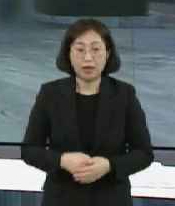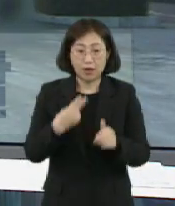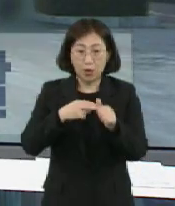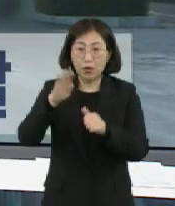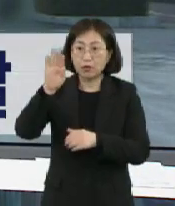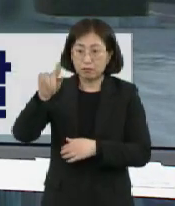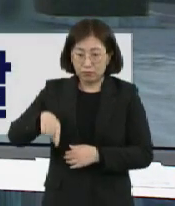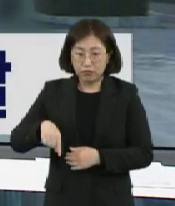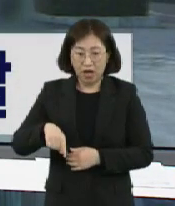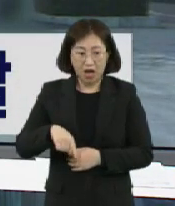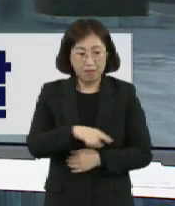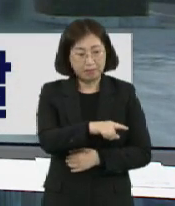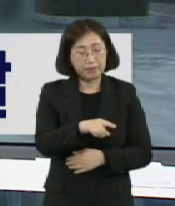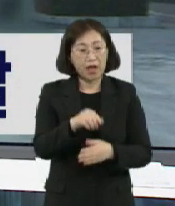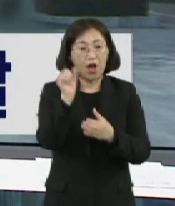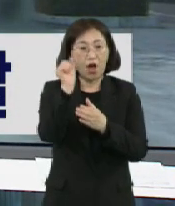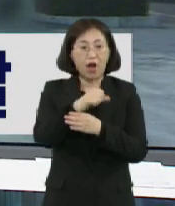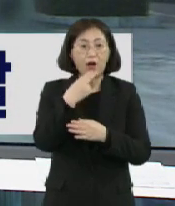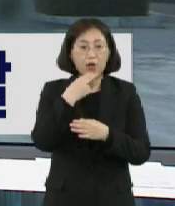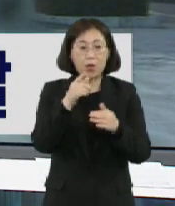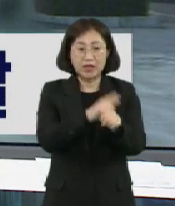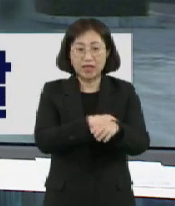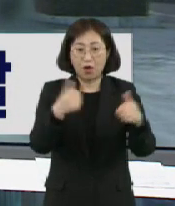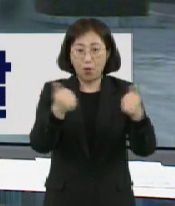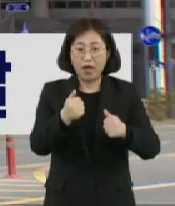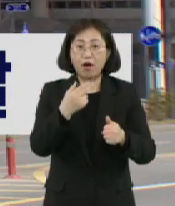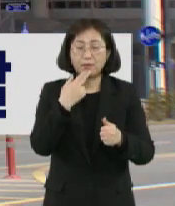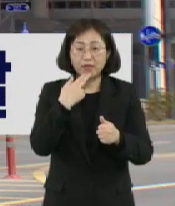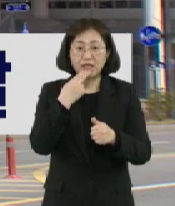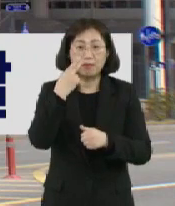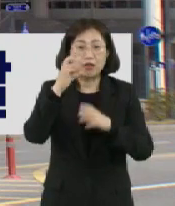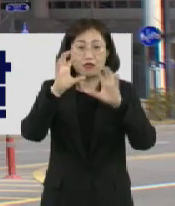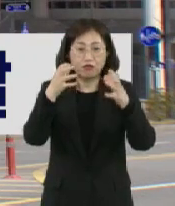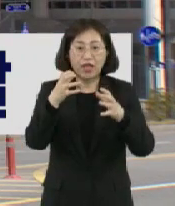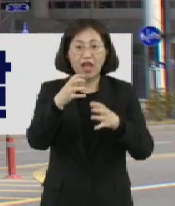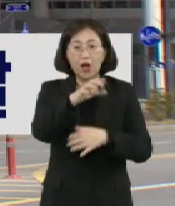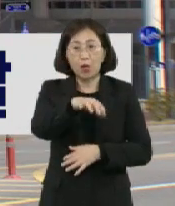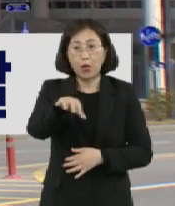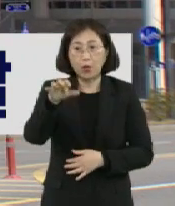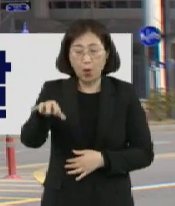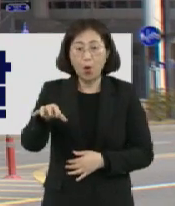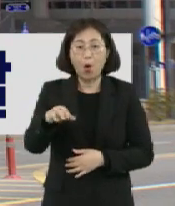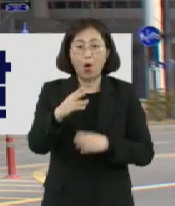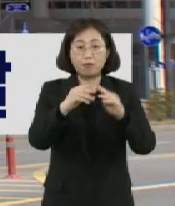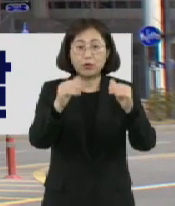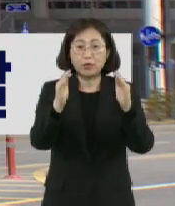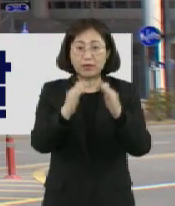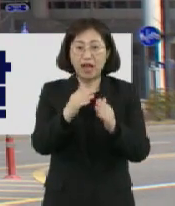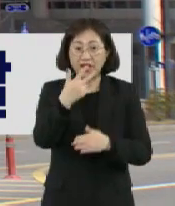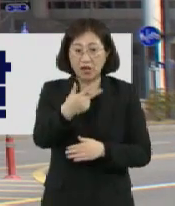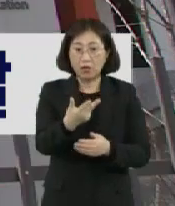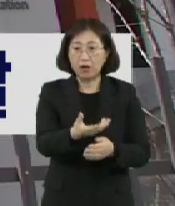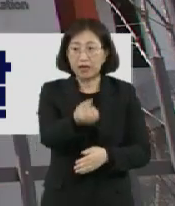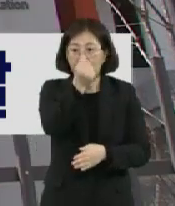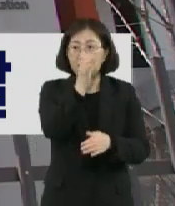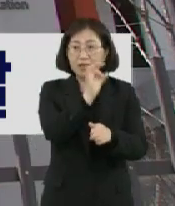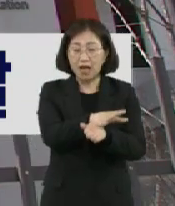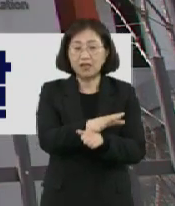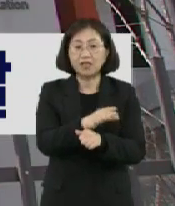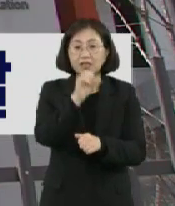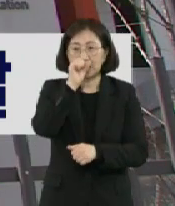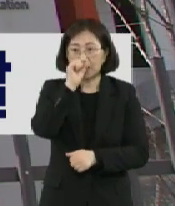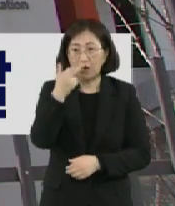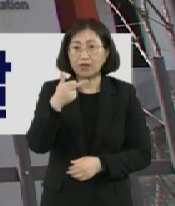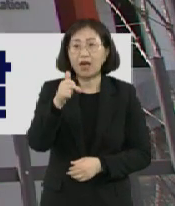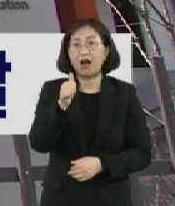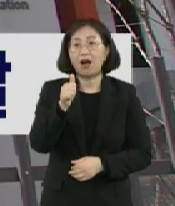교육부가 별도의 허가 와 이사회 심의 의결 없이 미국의 어학교육 원과 기숙사 등 부동산 7 건을 취득한 서산 안서